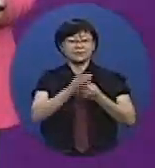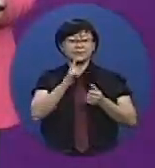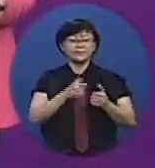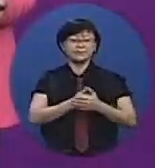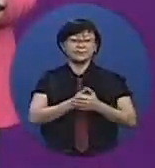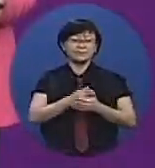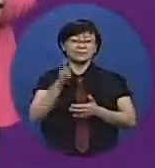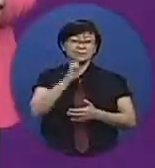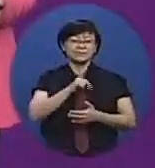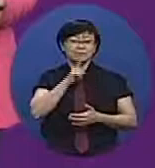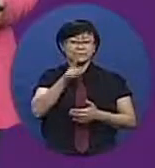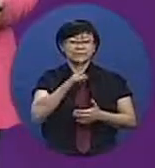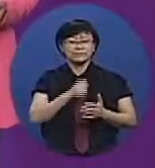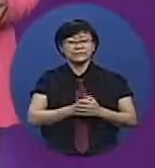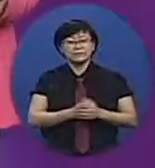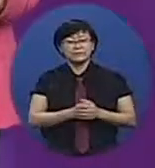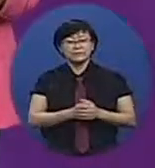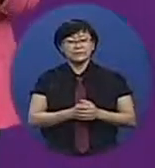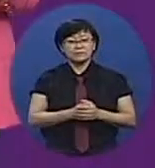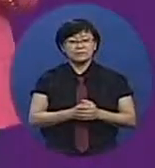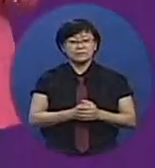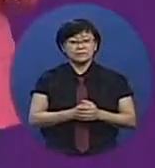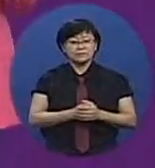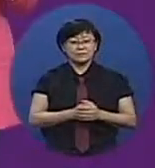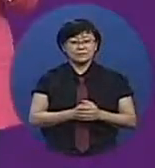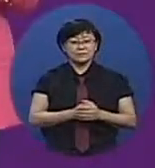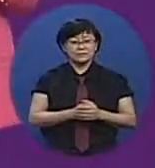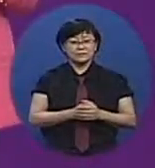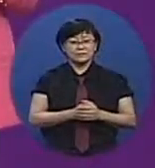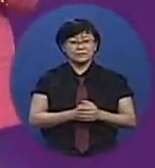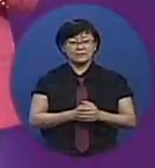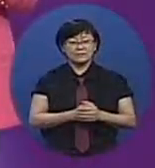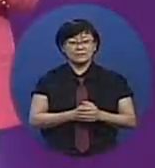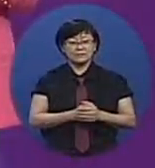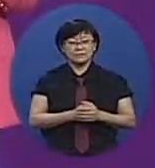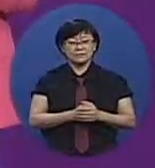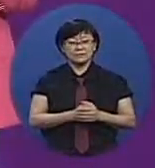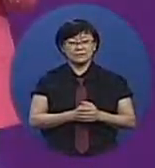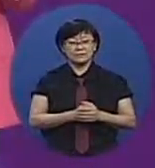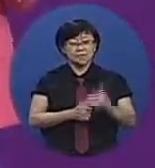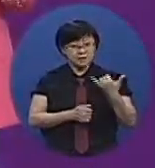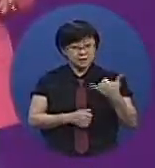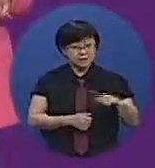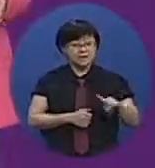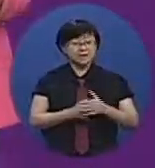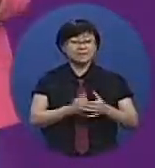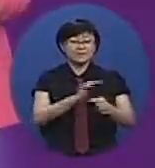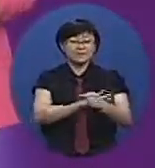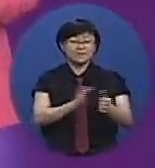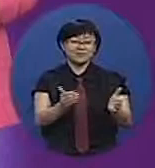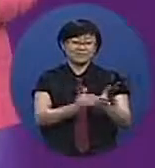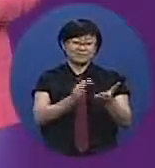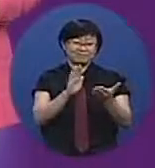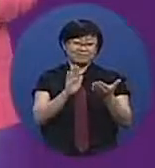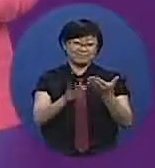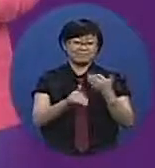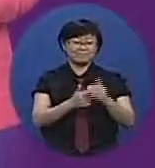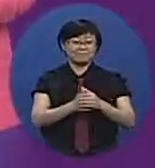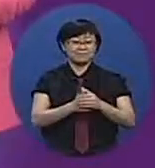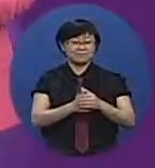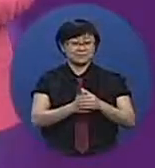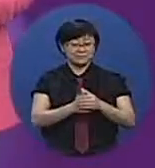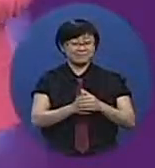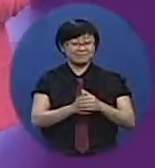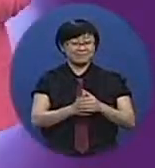이 노래를 신청을 했어요. 아유, 그럼 이제 그렇게 저기 자녀님들을 이렇게 잘 키우셨는데 네. 다